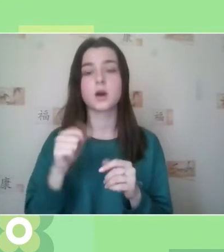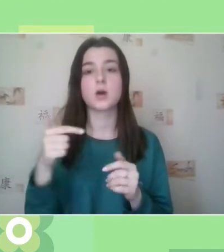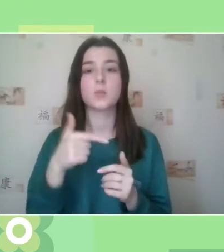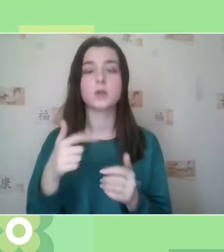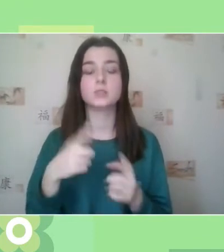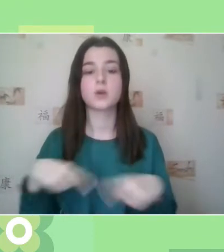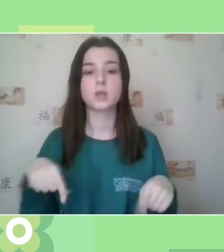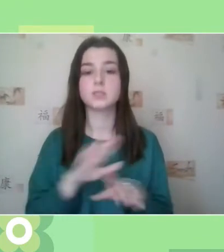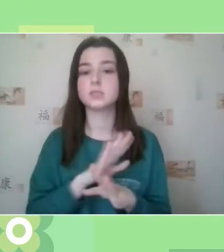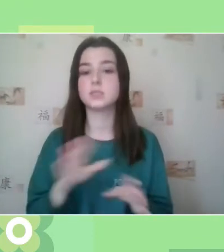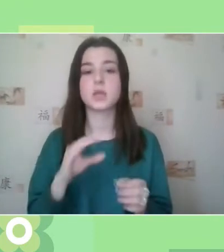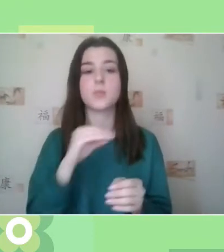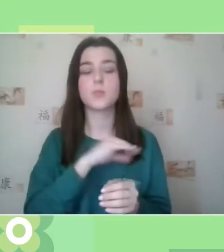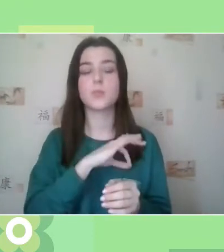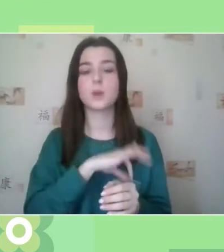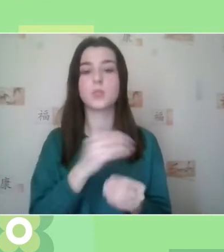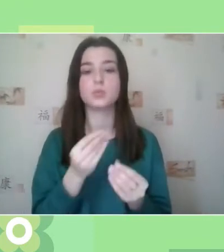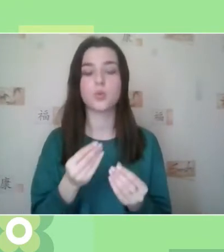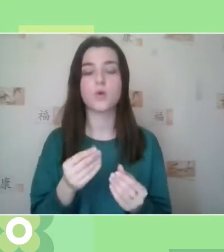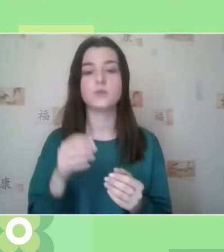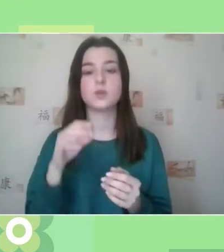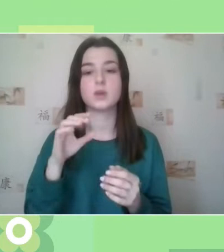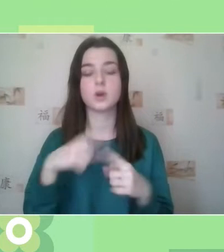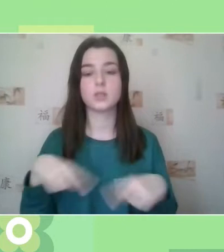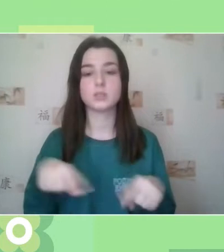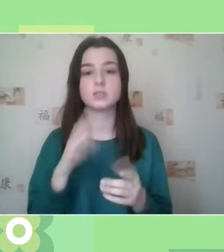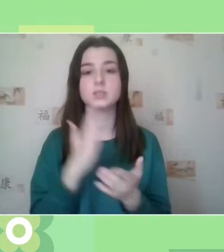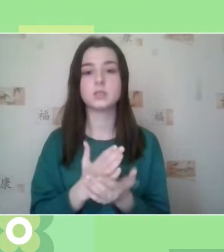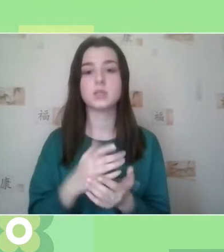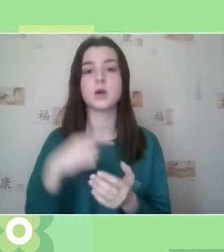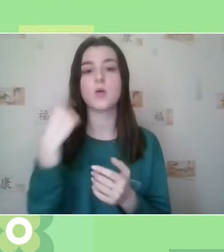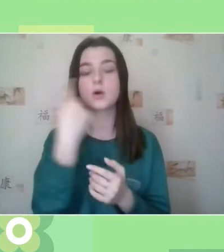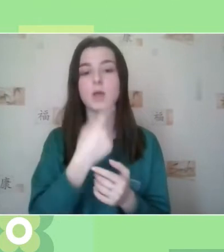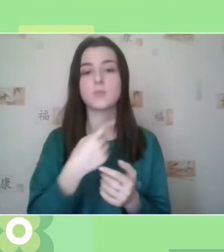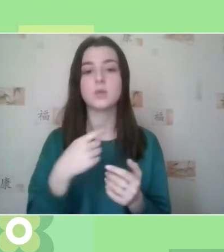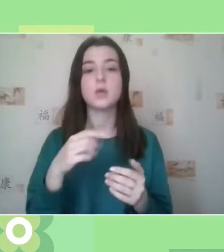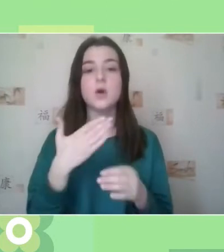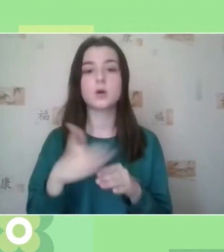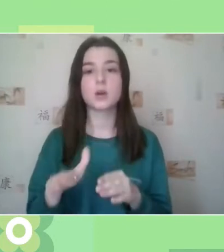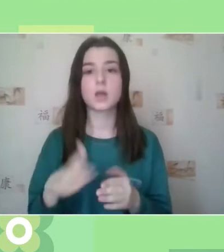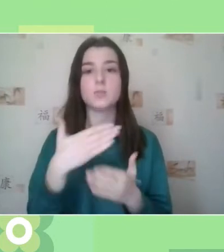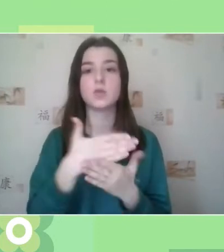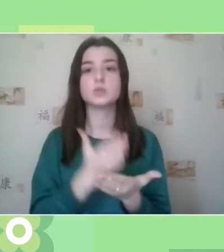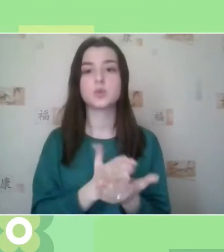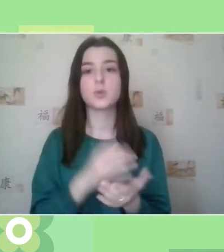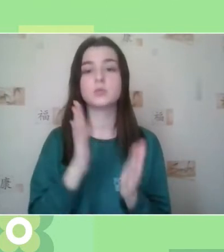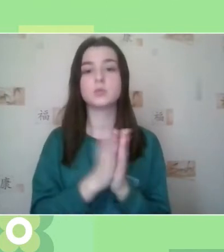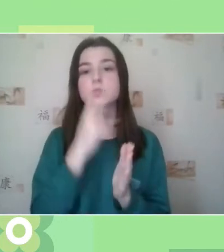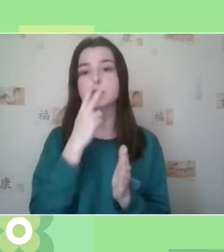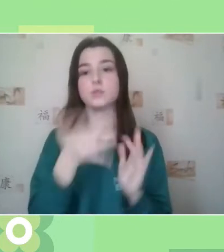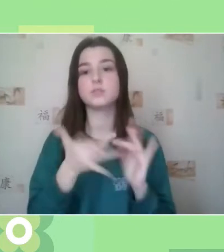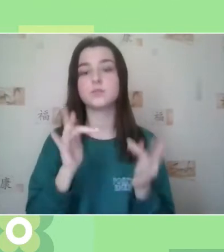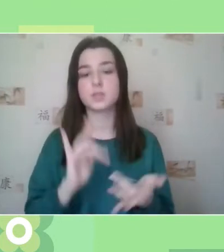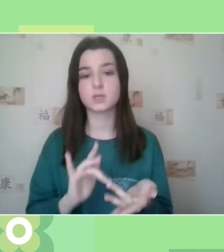неприбуткових організацій на Фейсбуці є окремі інструменти збору пожертв. будь ласочка, загугліть, ви напишете там, як